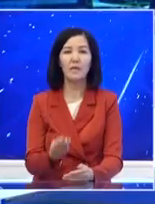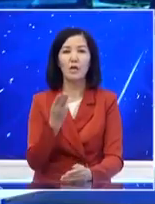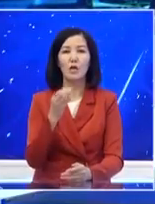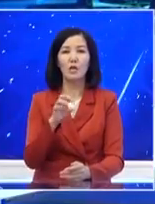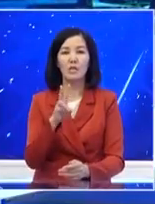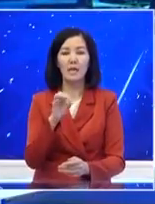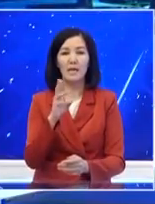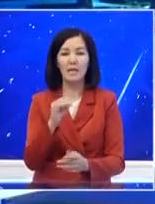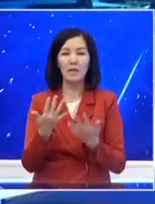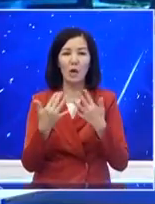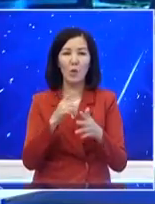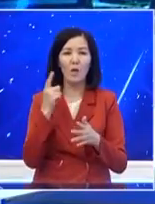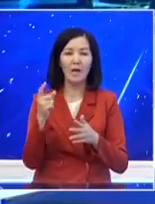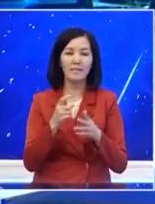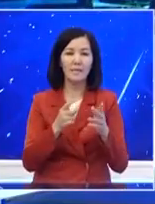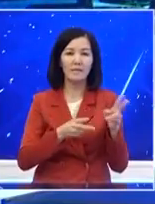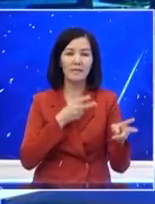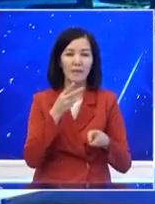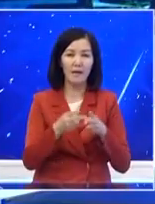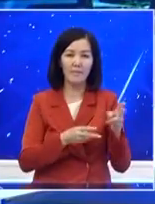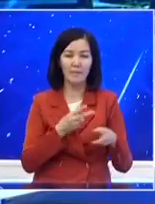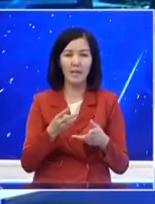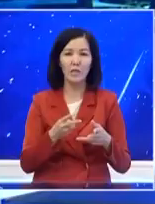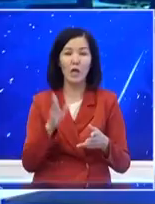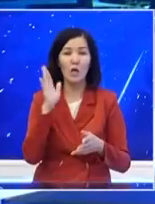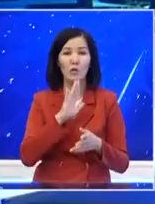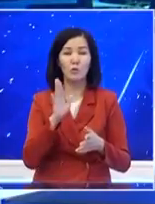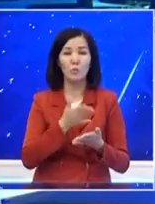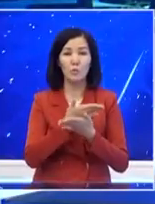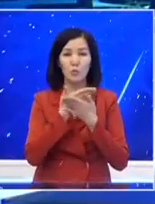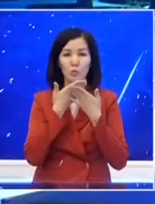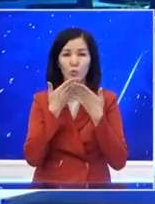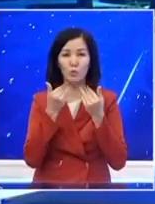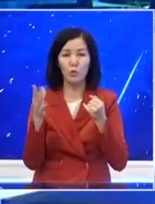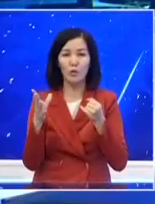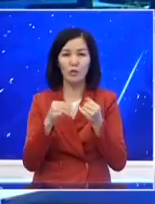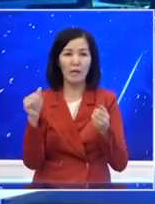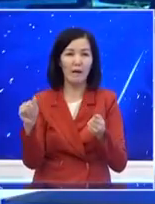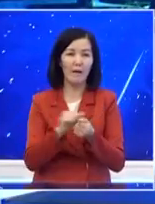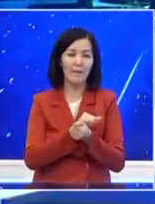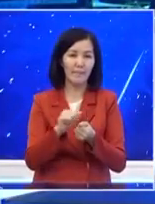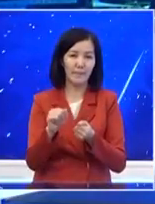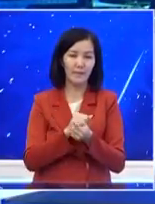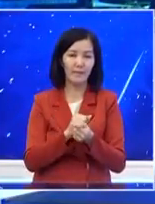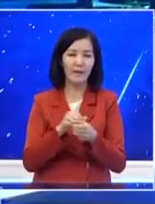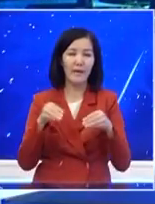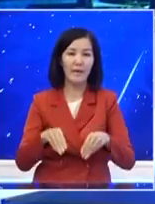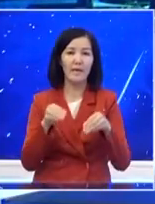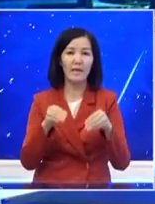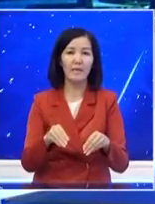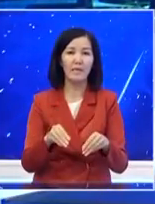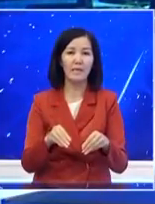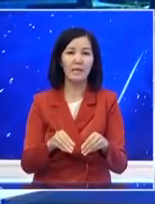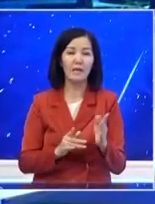Шелектік шаруалар шағымданды. Су жоқ. Оңдаған гектар алқаптың аңқасы кеуіп тұр. Еккен егін қурап, күткен